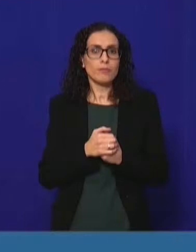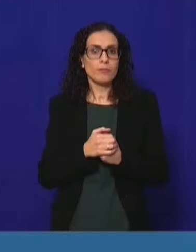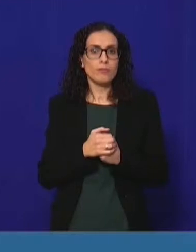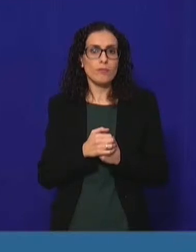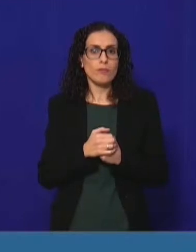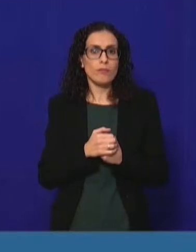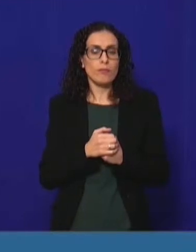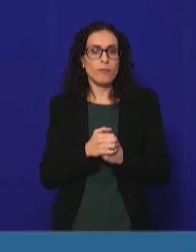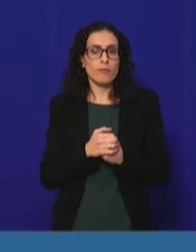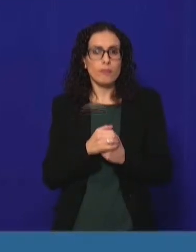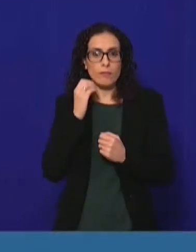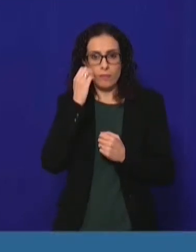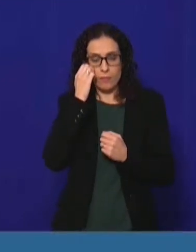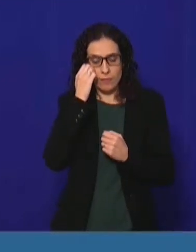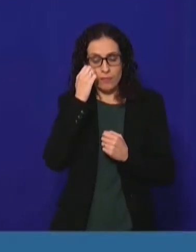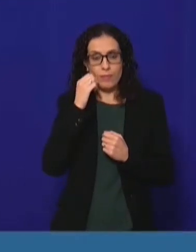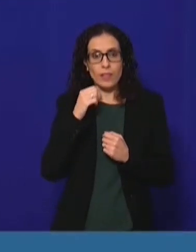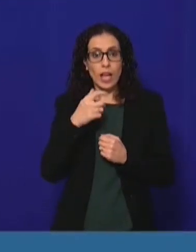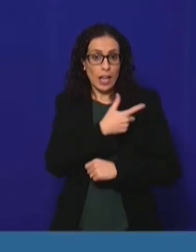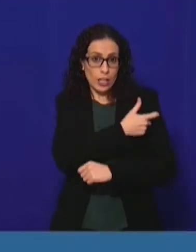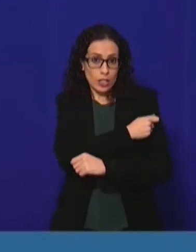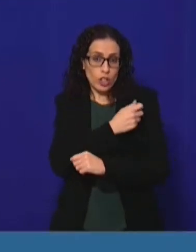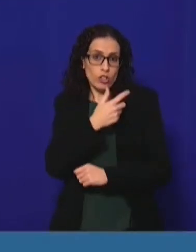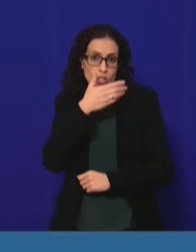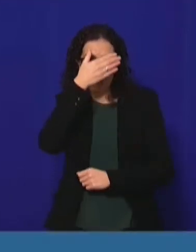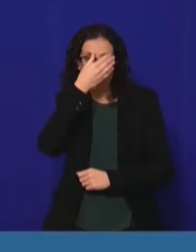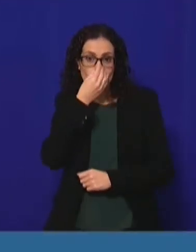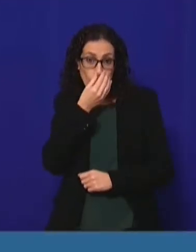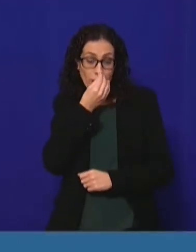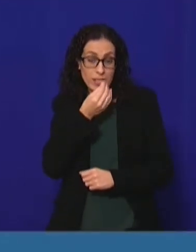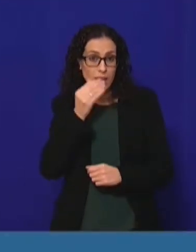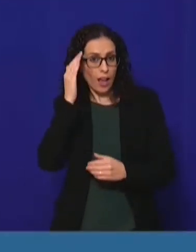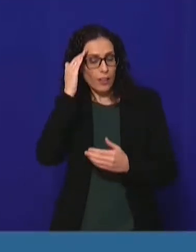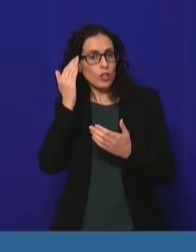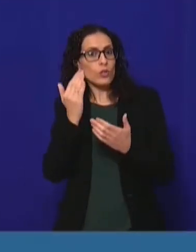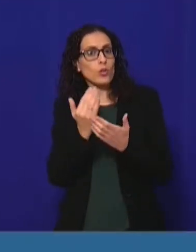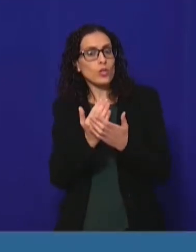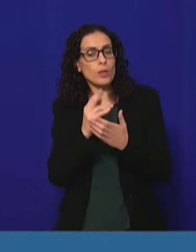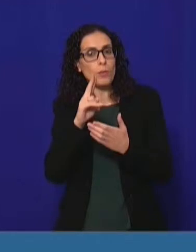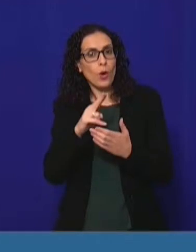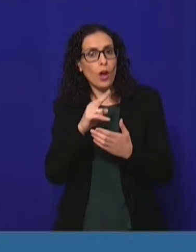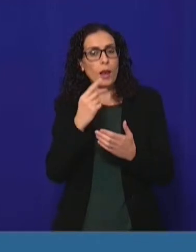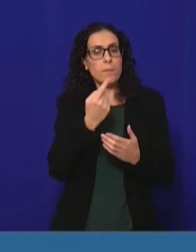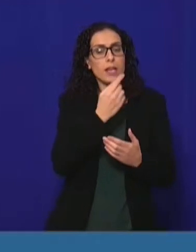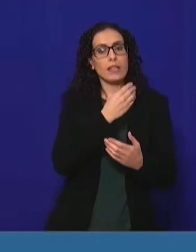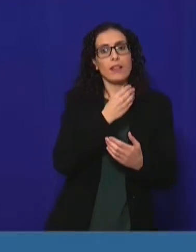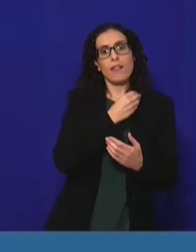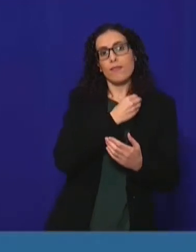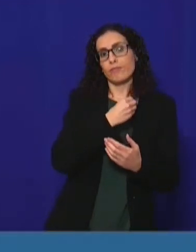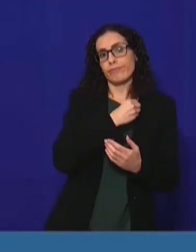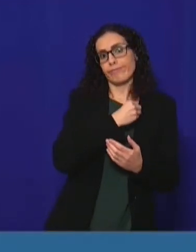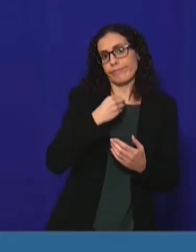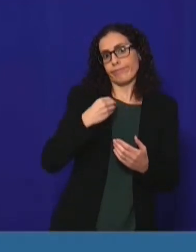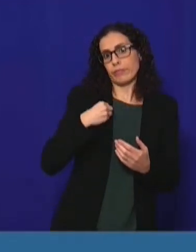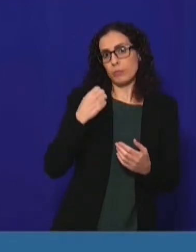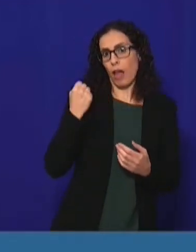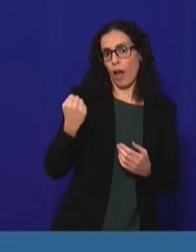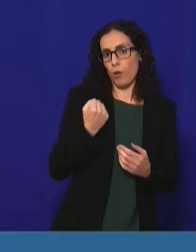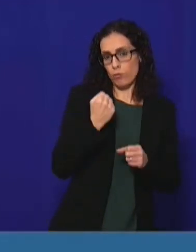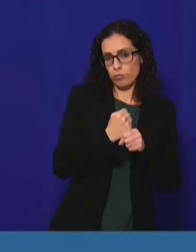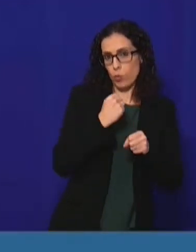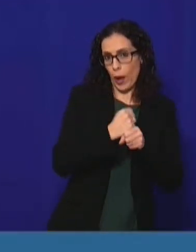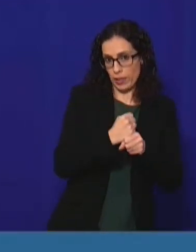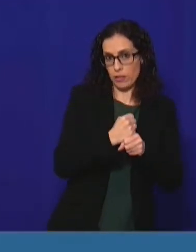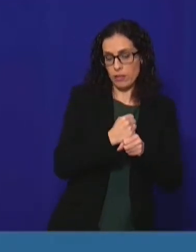aħna din it-tilqima tal-influenza ipproteġejna wkoll il-frontliners tagħna billi din kienet offruta għalihom ukoll